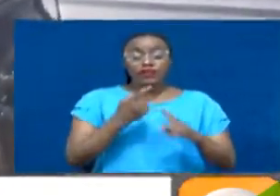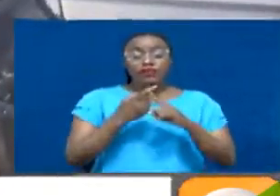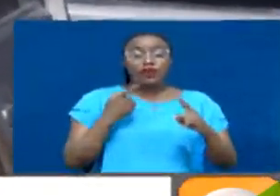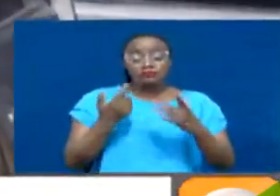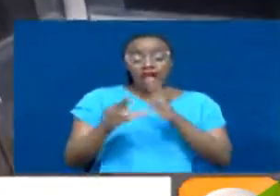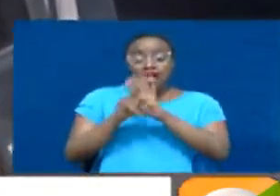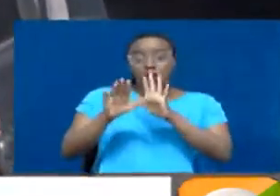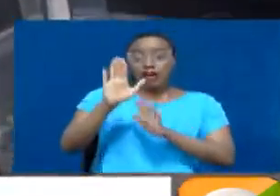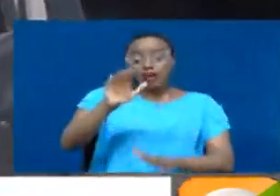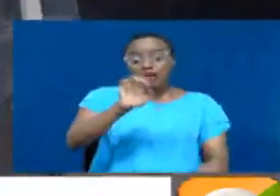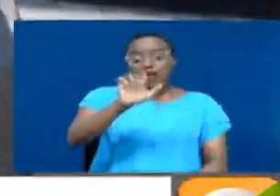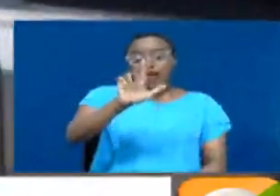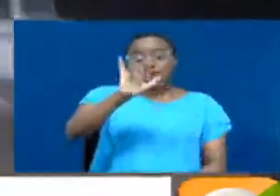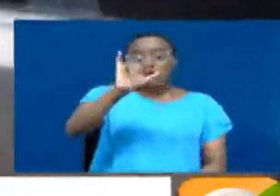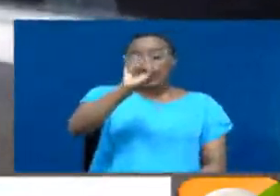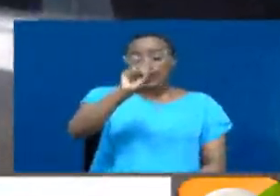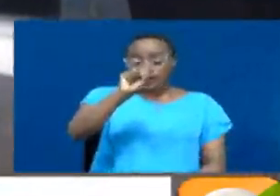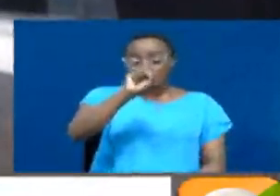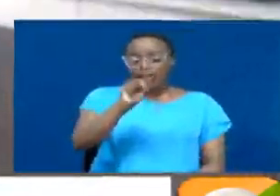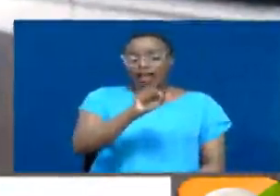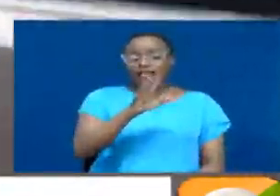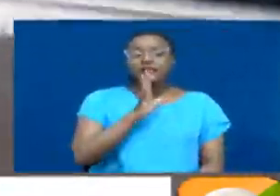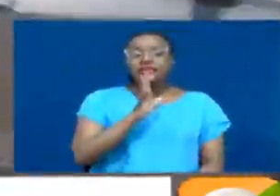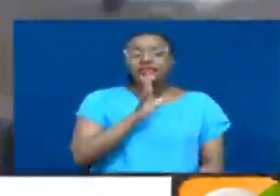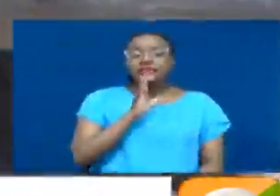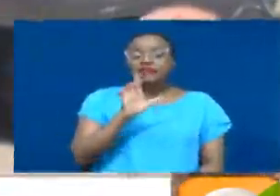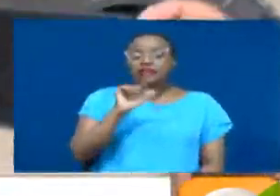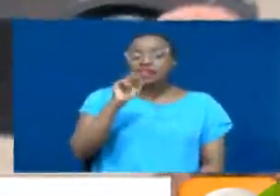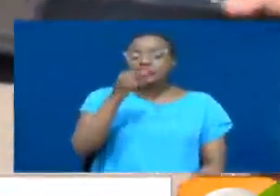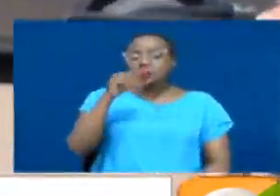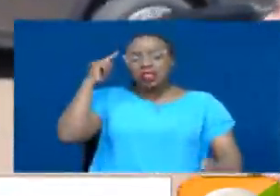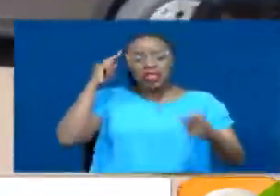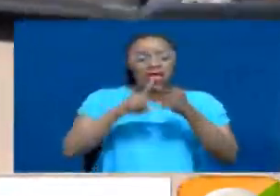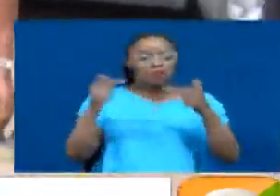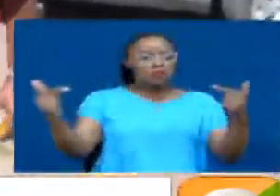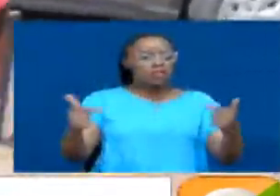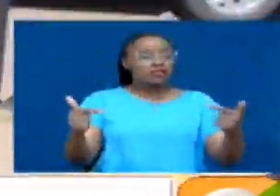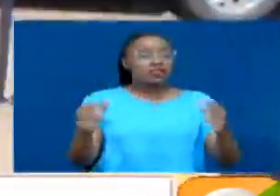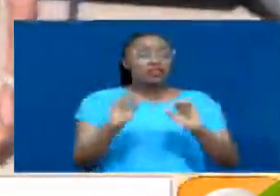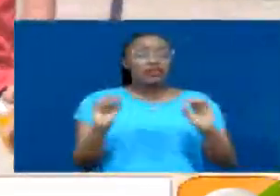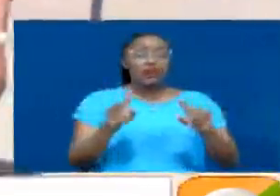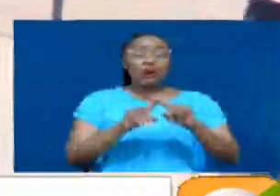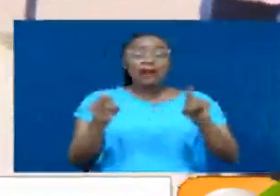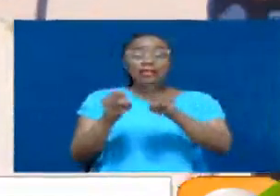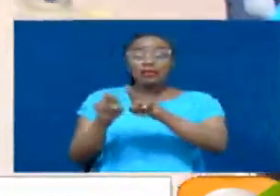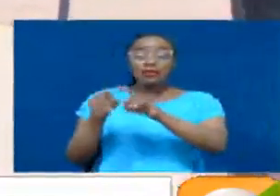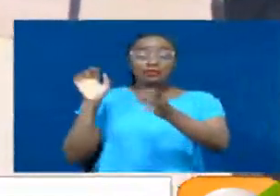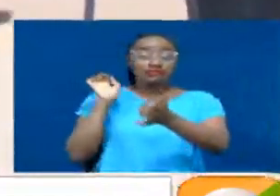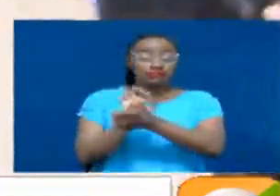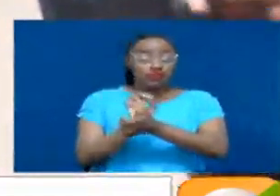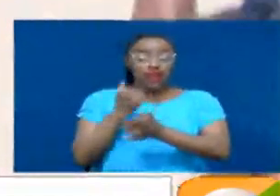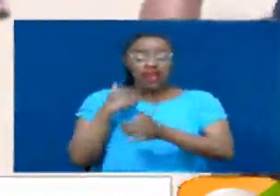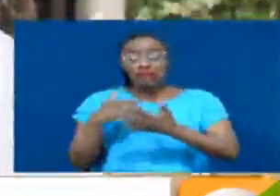Kulingana na wakili wake Elias Mutuma, matamshi ya Linturi hayakulenga kuchochea, na kwamba kukamatwa kwake